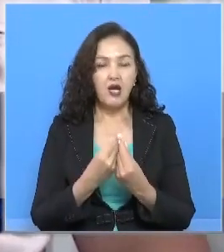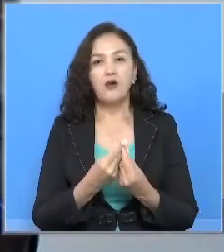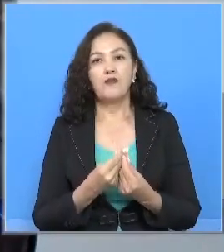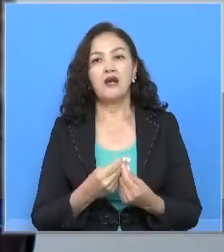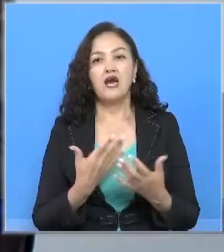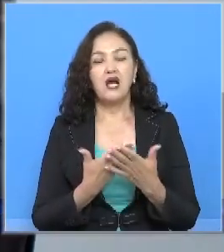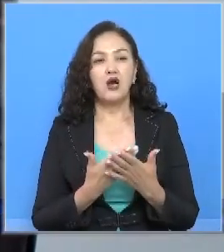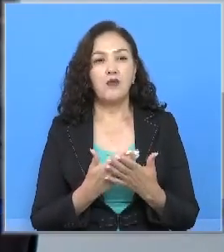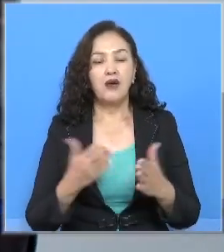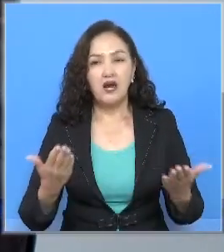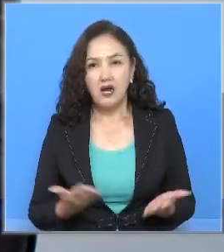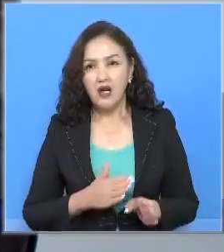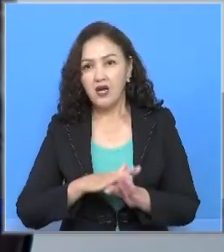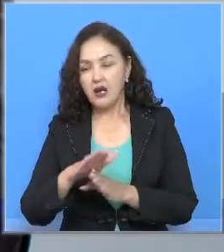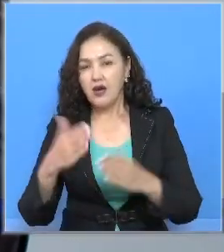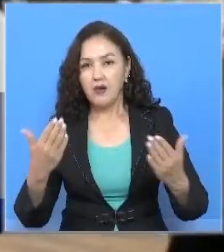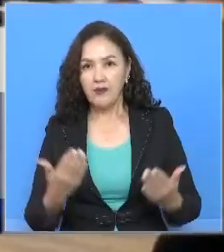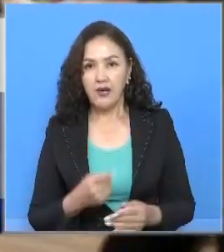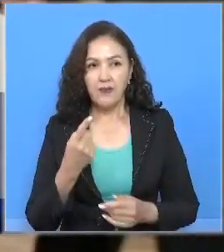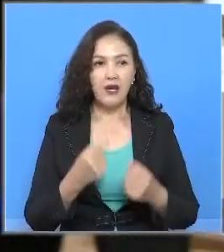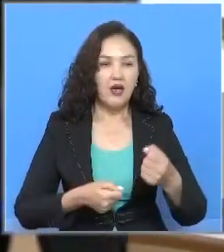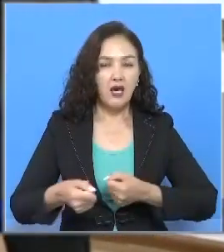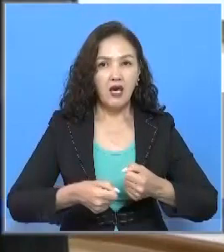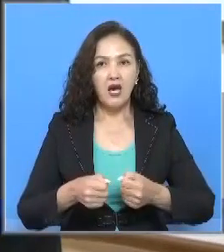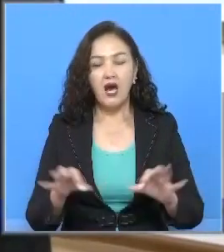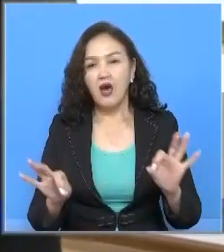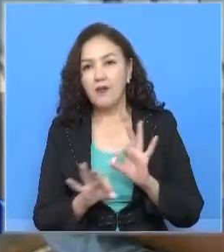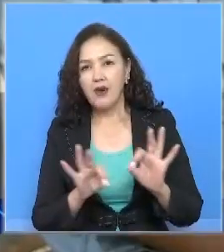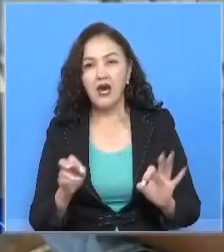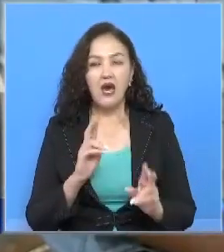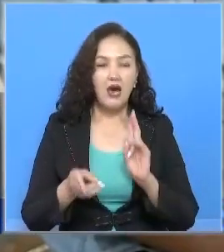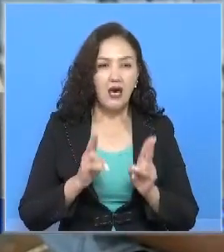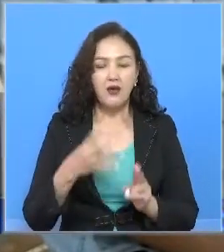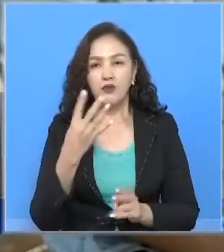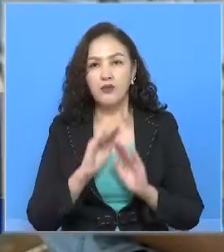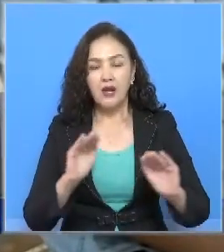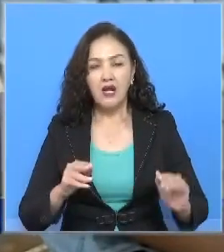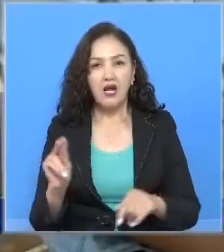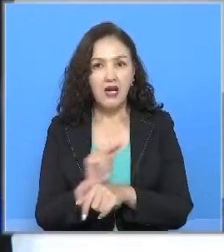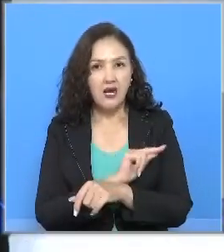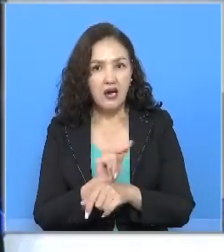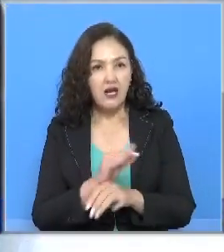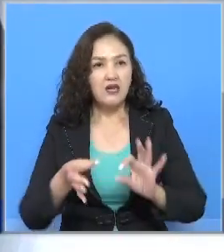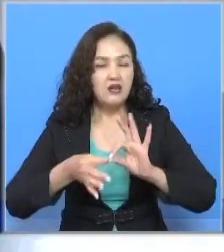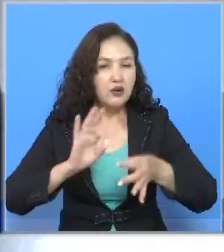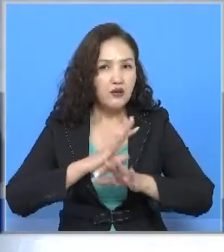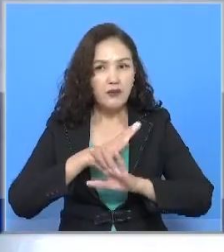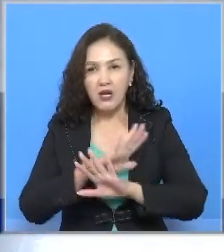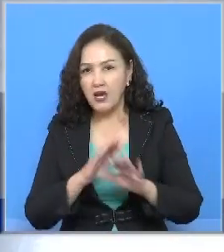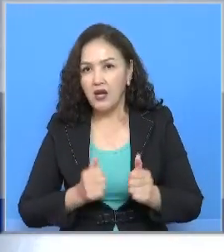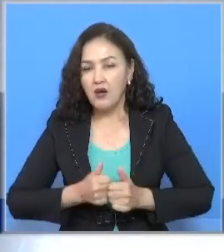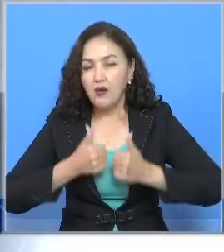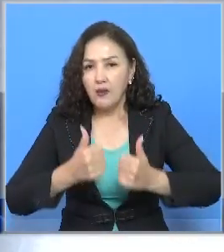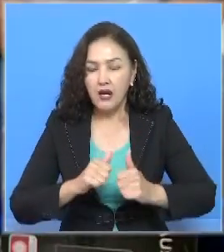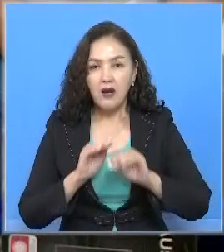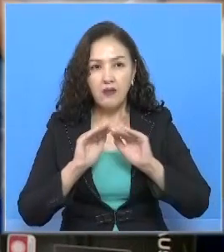астында ширек ғасыр өмір сүріп келеді. Бірі жүргізуші, бірі аспаз. Төрт бала тәрбиелеп отыр. Қиын шақтарда мойымай, алға